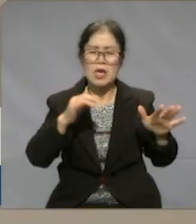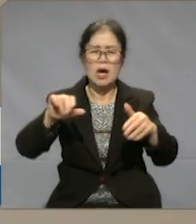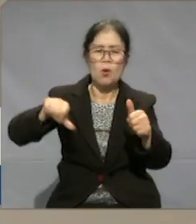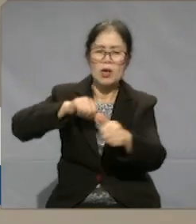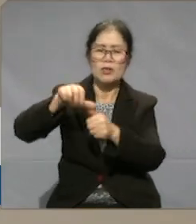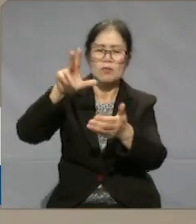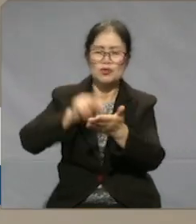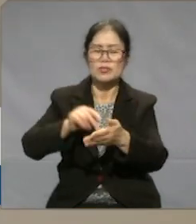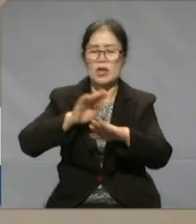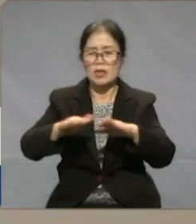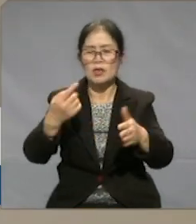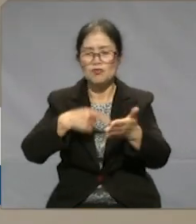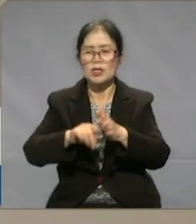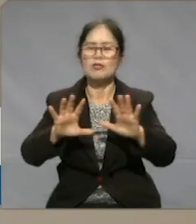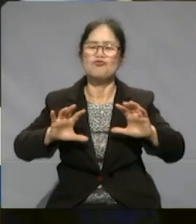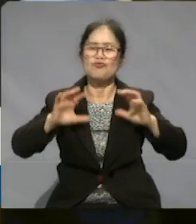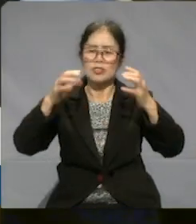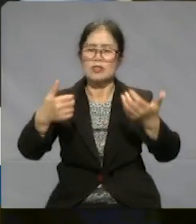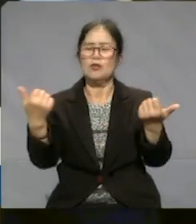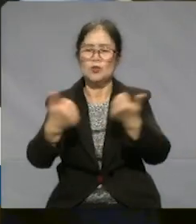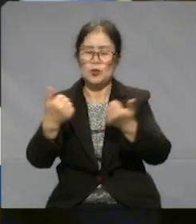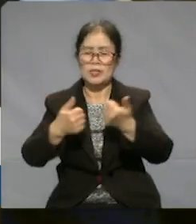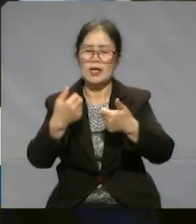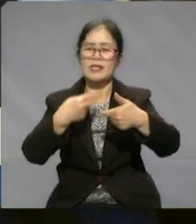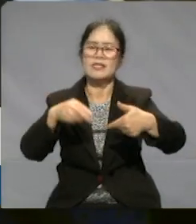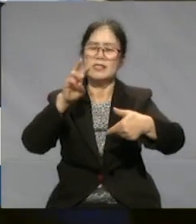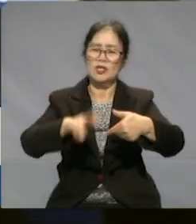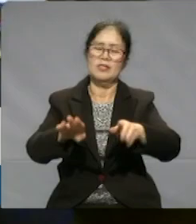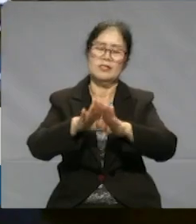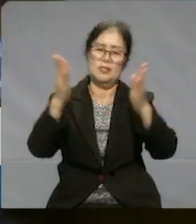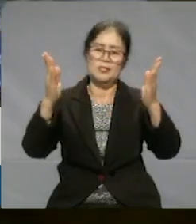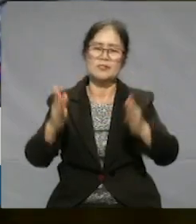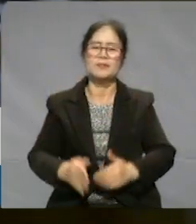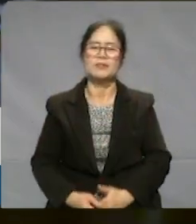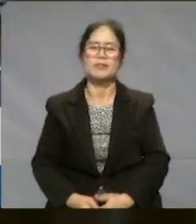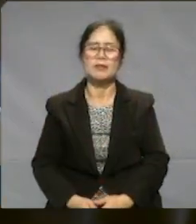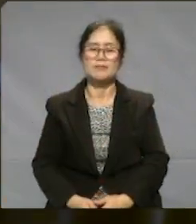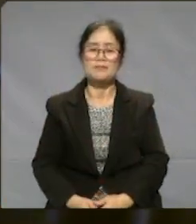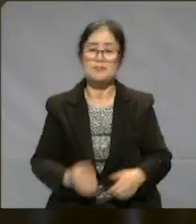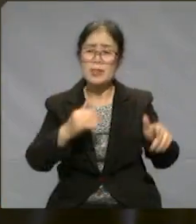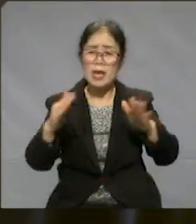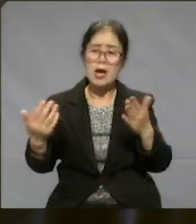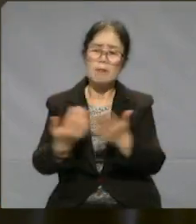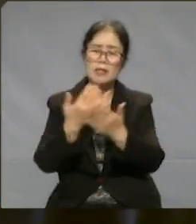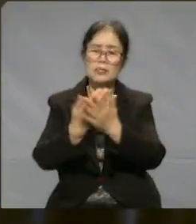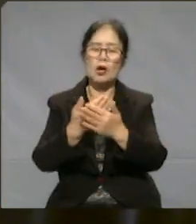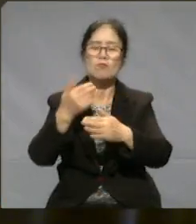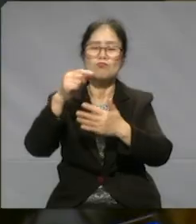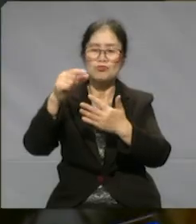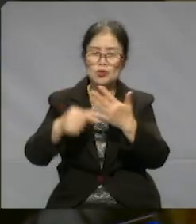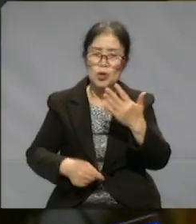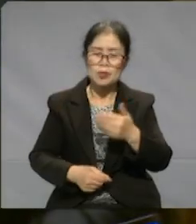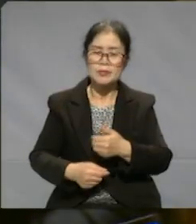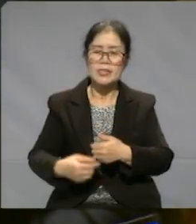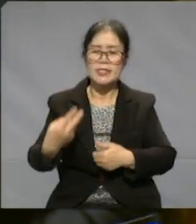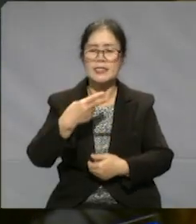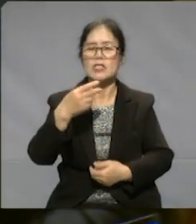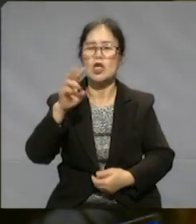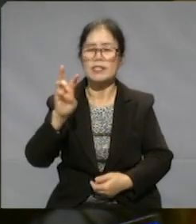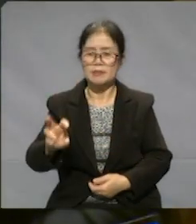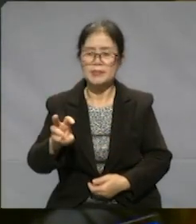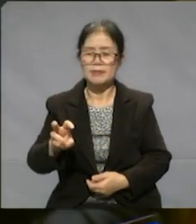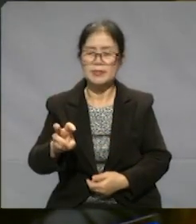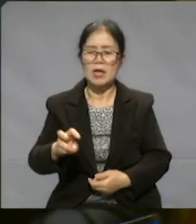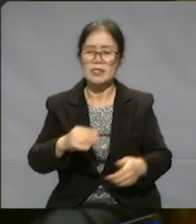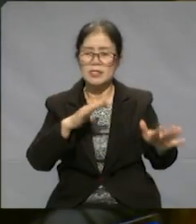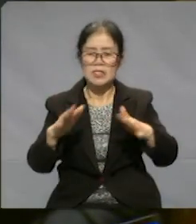환경 문제 해결을 위한 국제적인 논의가 인천에서 열리고 있습니다. 해양 발전 프로그램인 2023